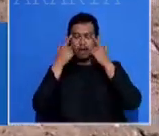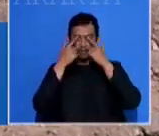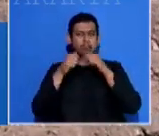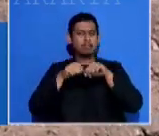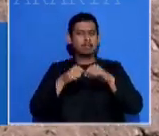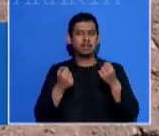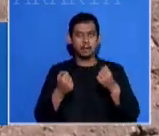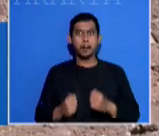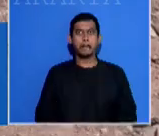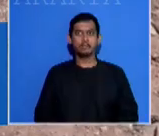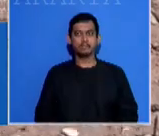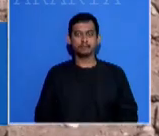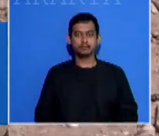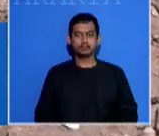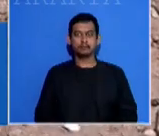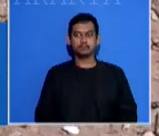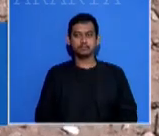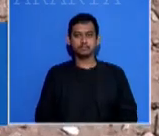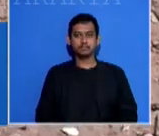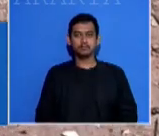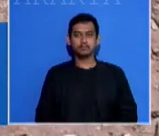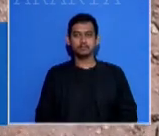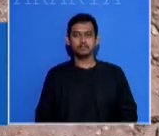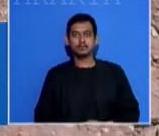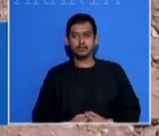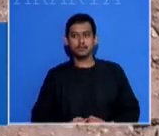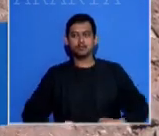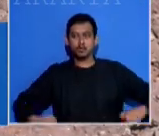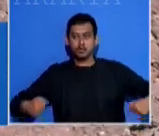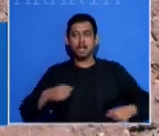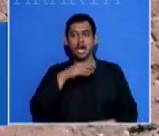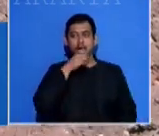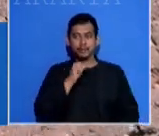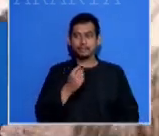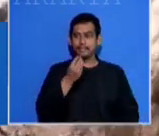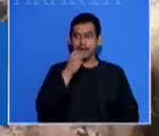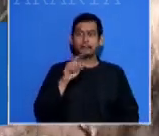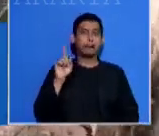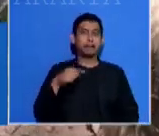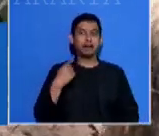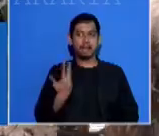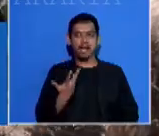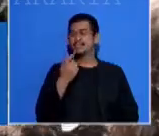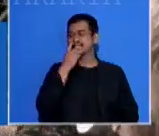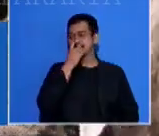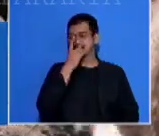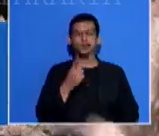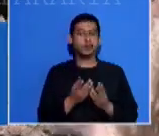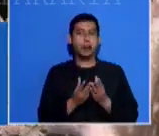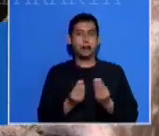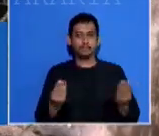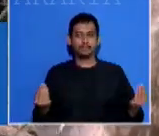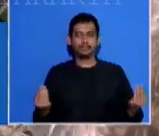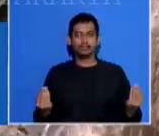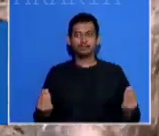ugi ngandharaken bilih supados mindanipun lemo ing salebeting nyukani pakan ginakaken pakan ijeman arupi suket lan kleci